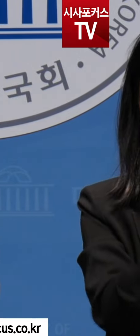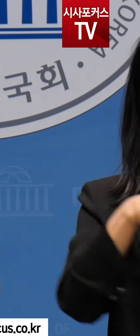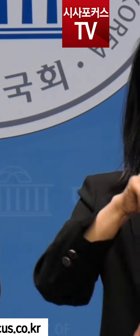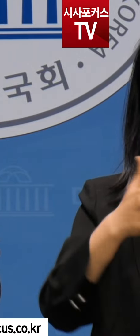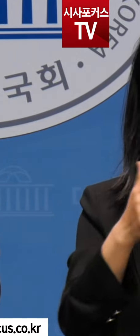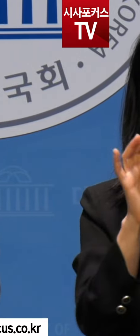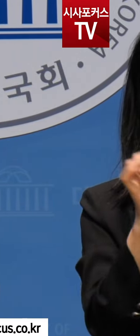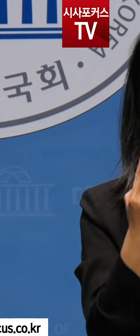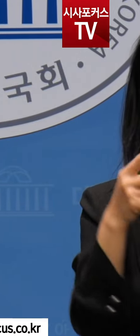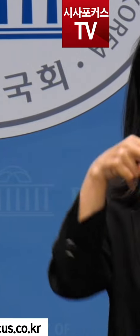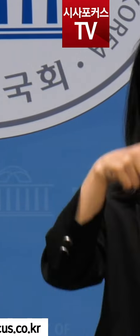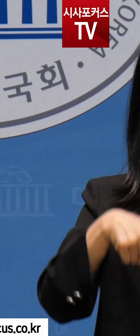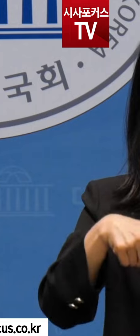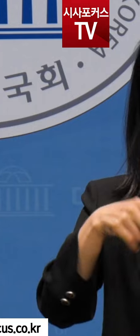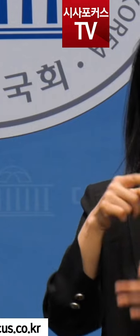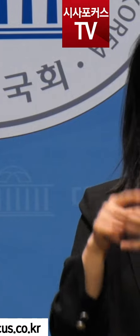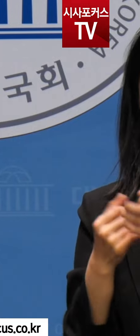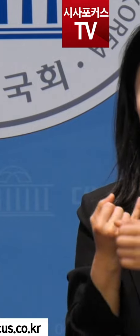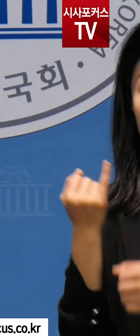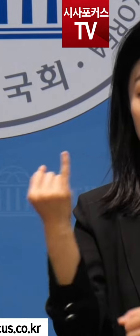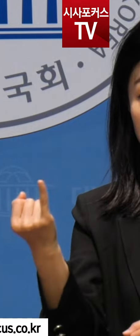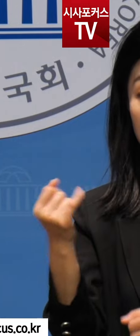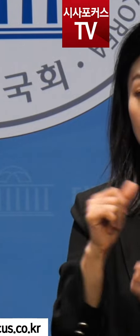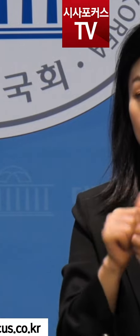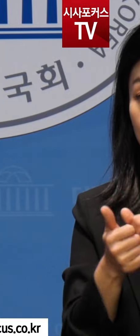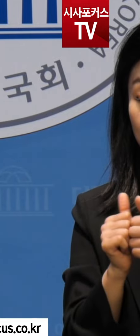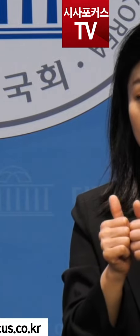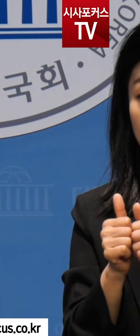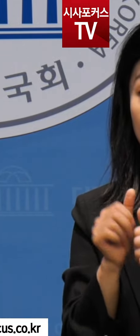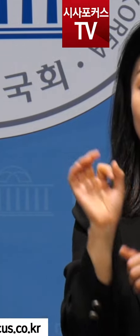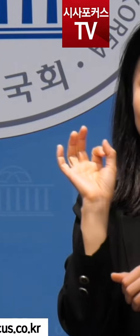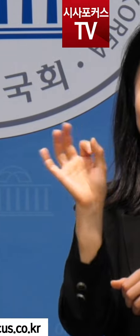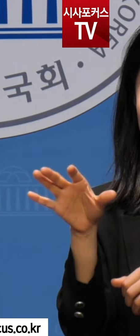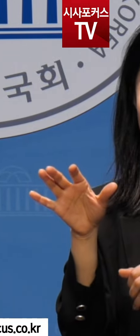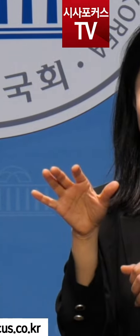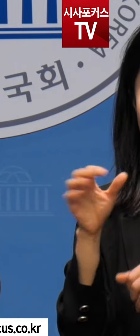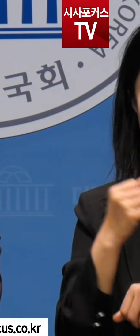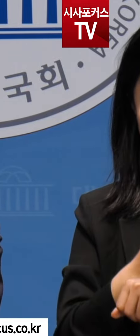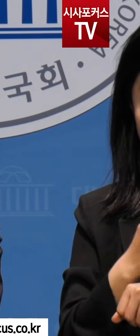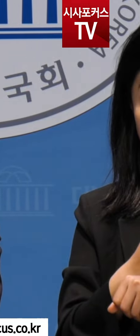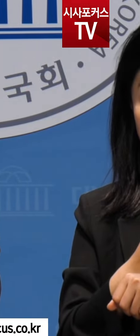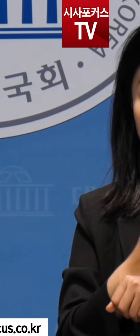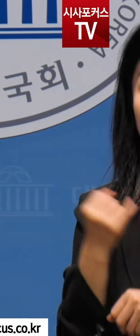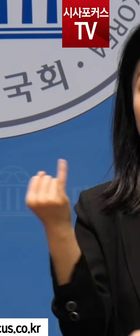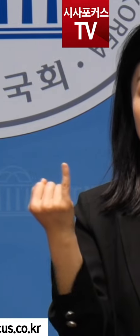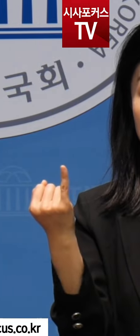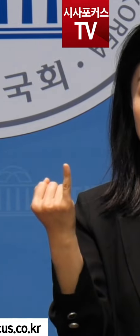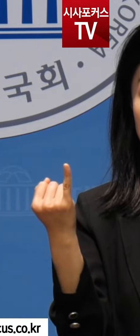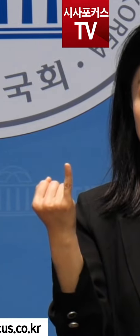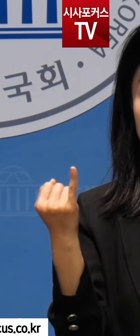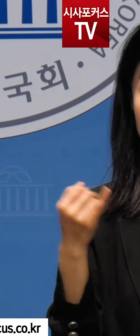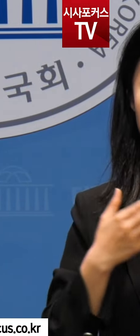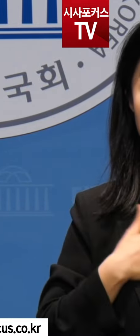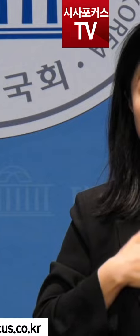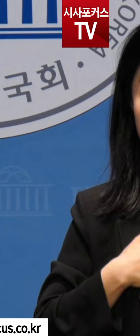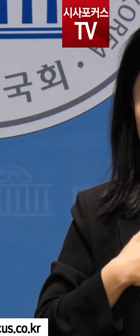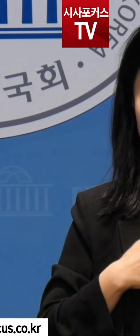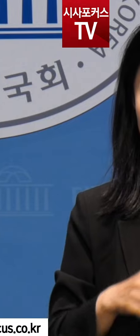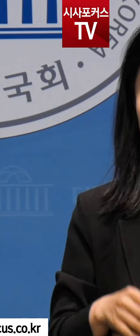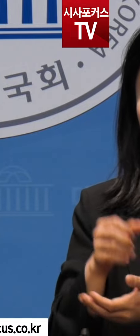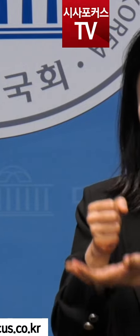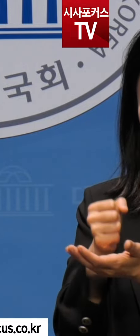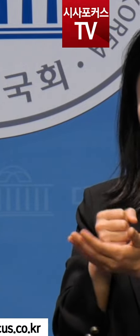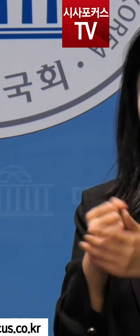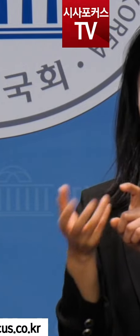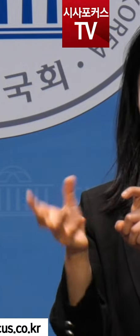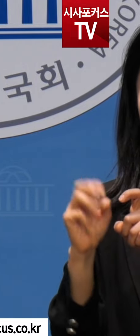오수가 김건희에게 도이치모터스 주식을 사라고 했고 김건희가 그 자리에서 신한증권 계좌에